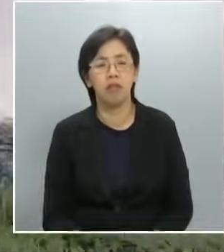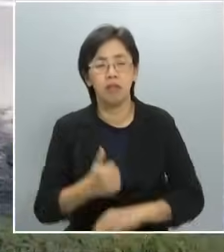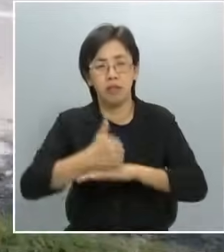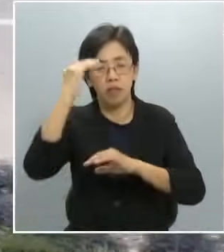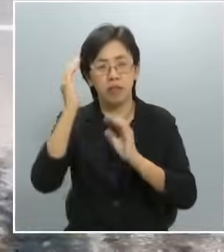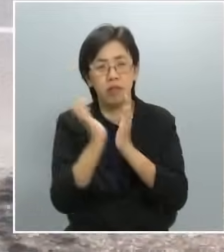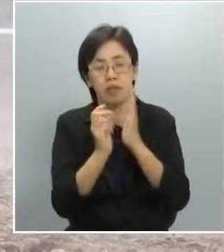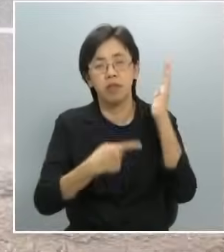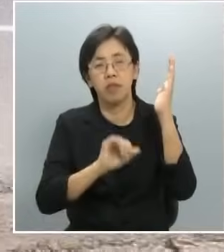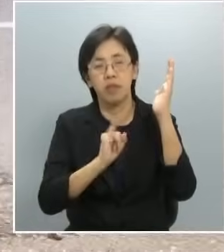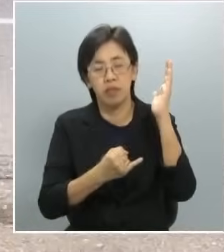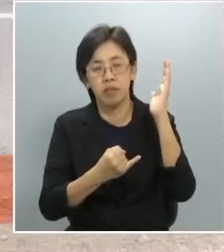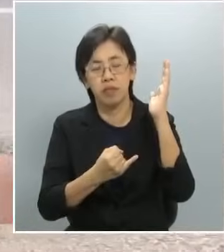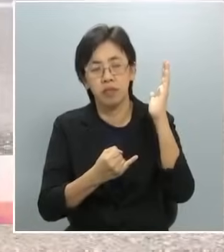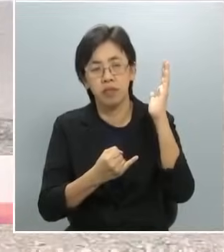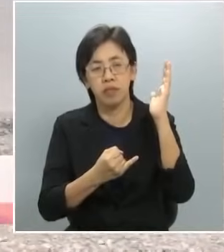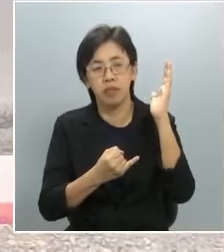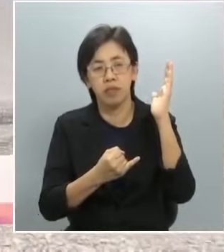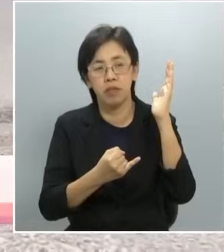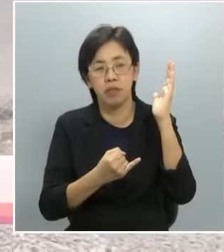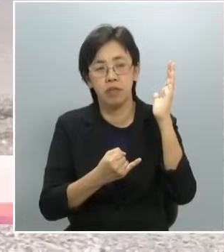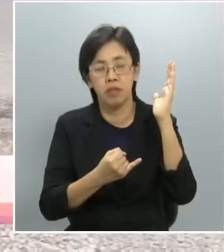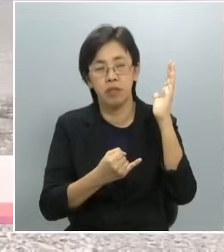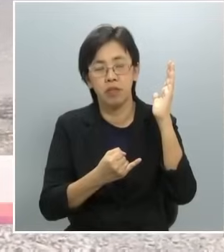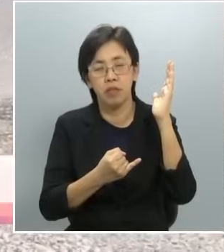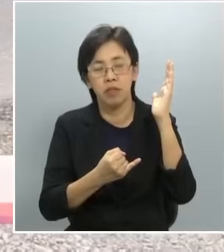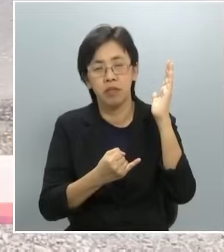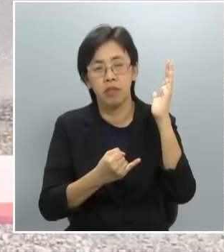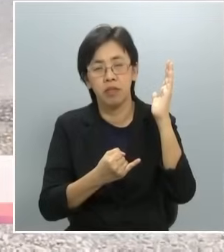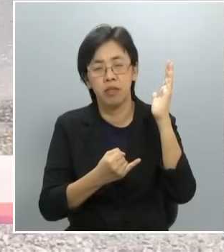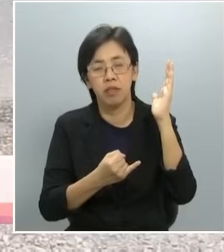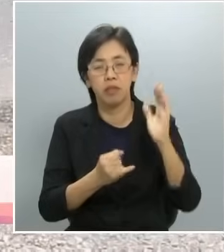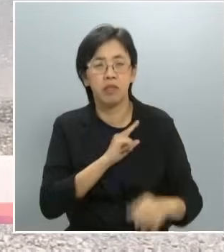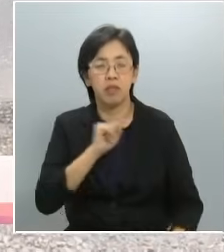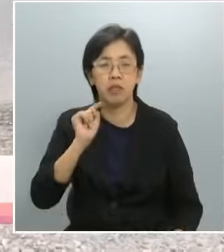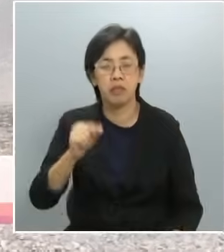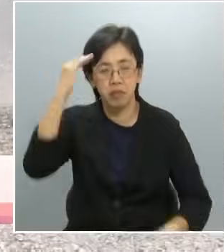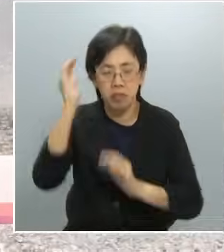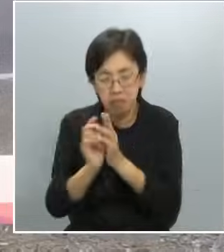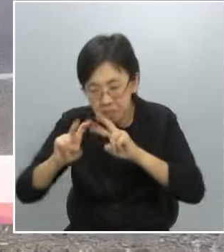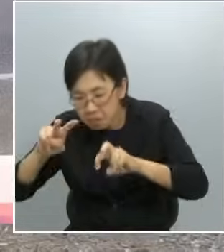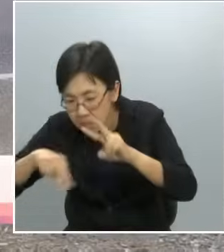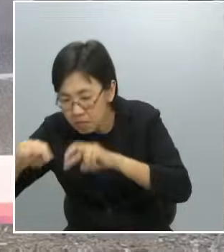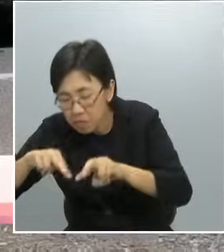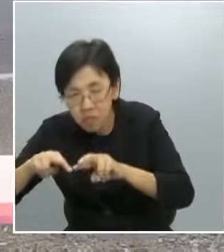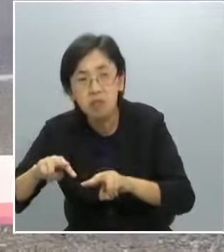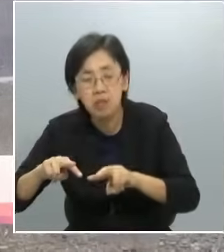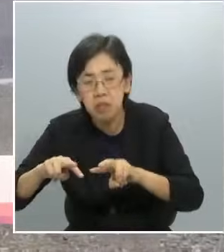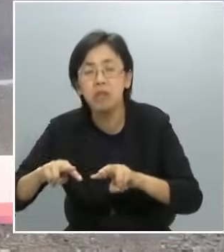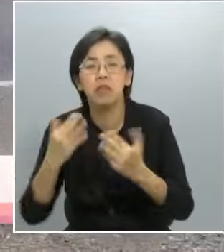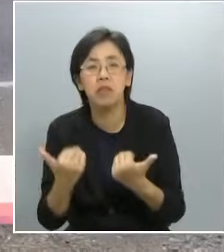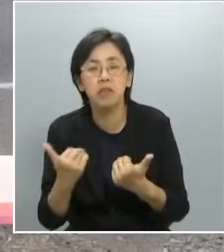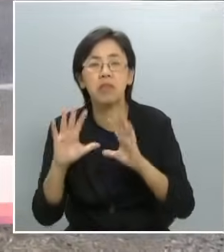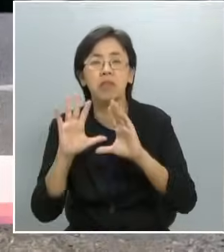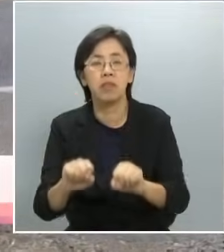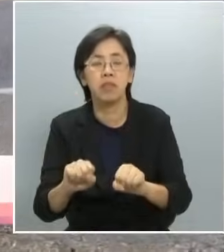หวัดประจวบคีรีขันธ์พลตำรวจตรีวันชัยธารณธรรมได้สั่งการให้ชุดสืบสวนเร่งคลี่คลายคดีล่าสุดก็ไปควบ